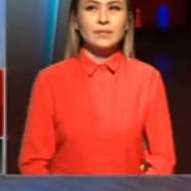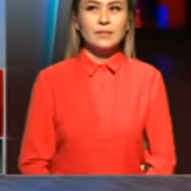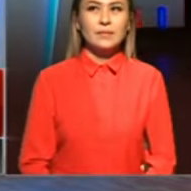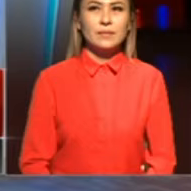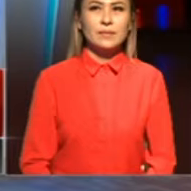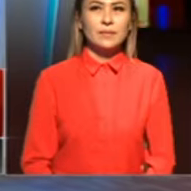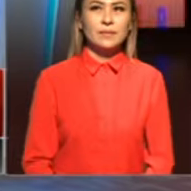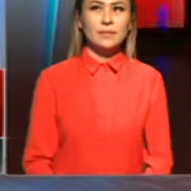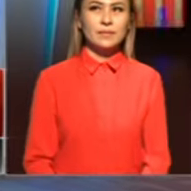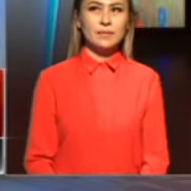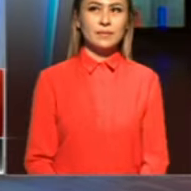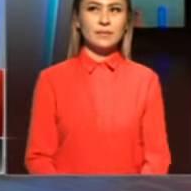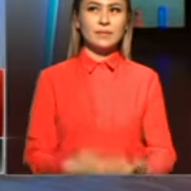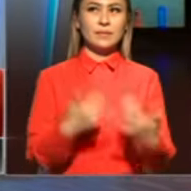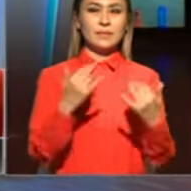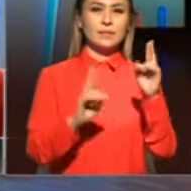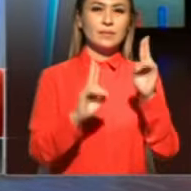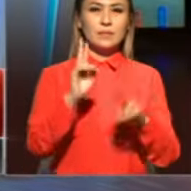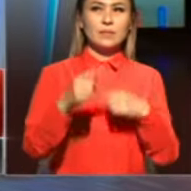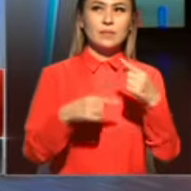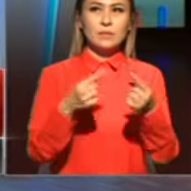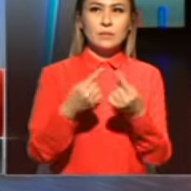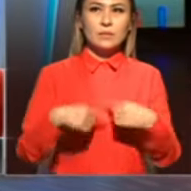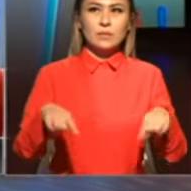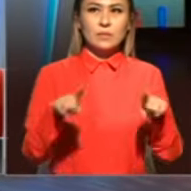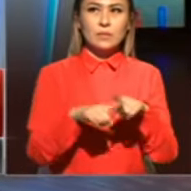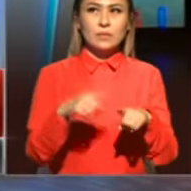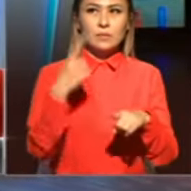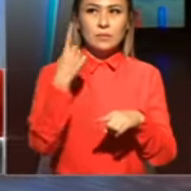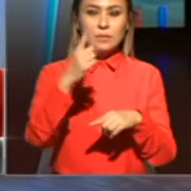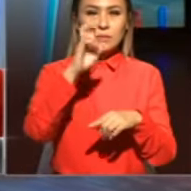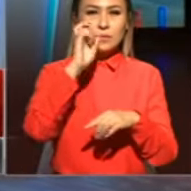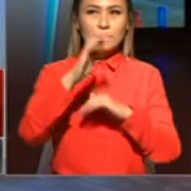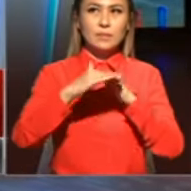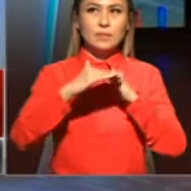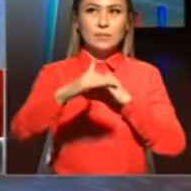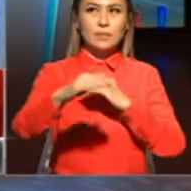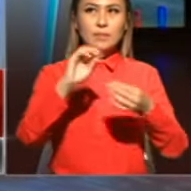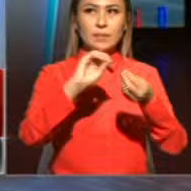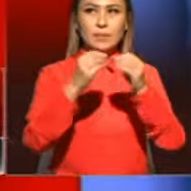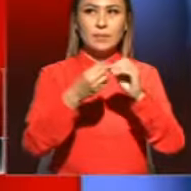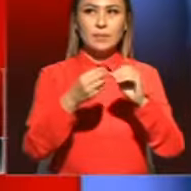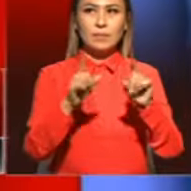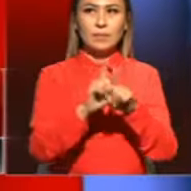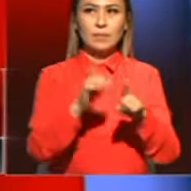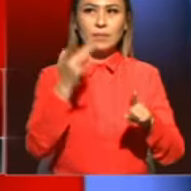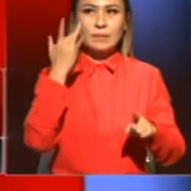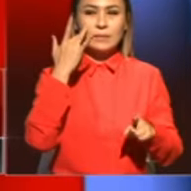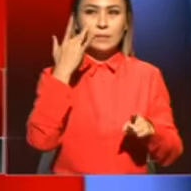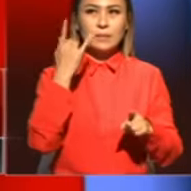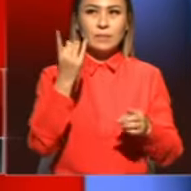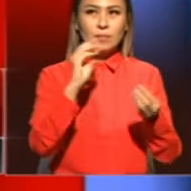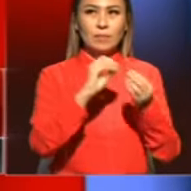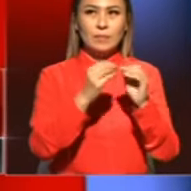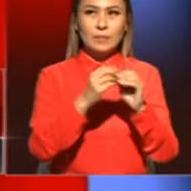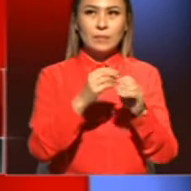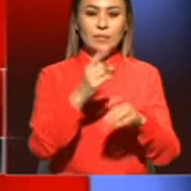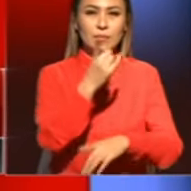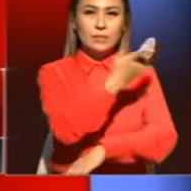анау қазір дәстүр болып кетті қоғамда. Бір елде бір елдің ішінде бір проблема туса, бір сұрақ туса, тіпті